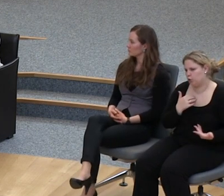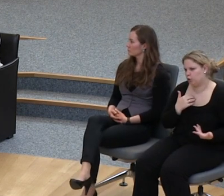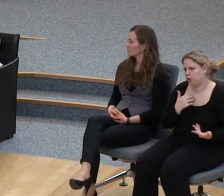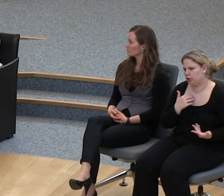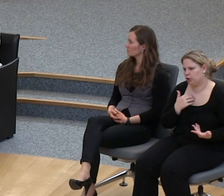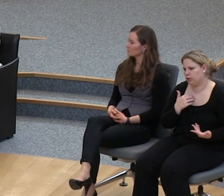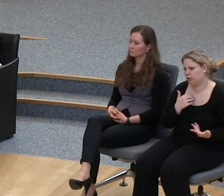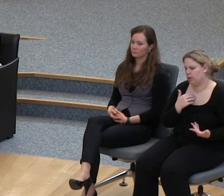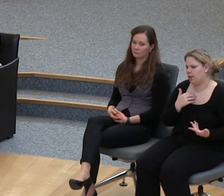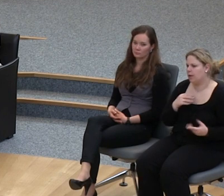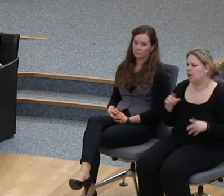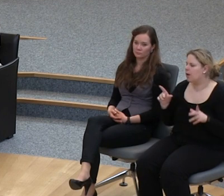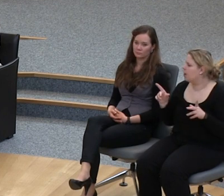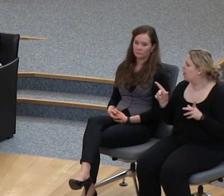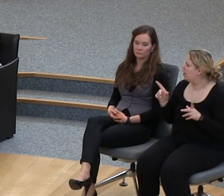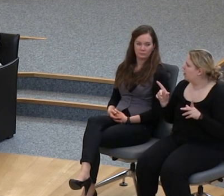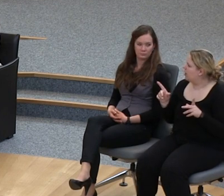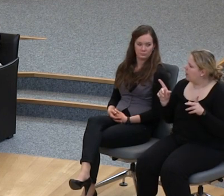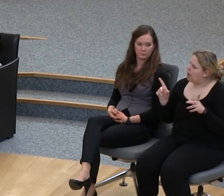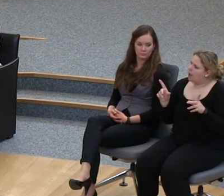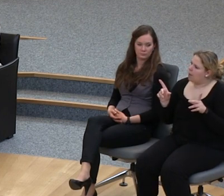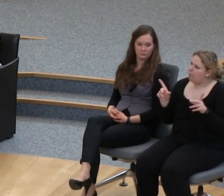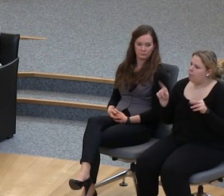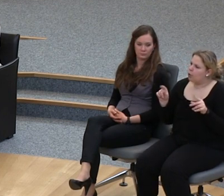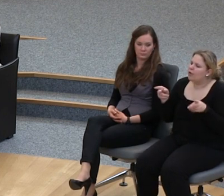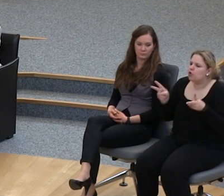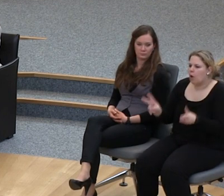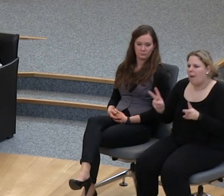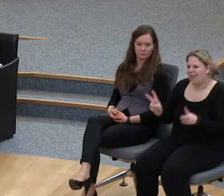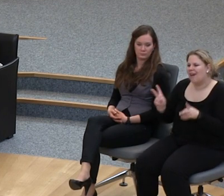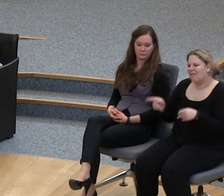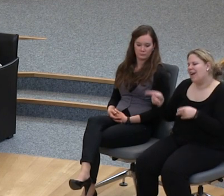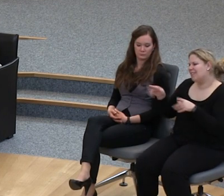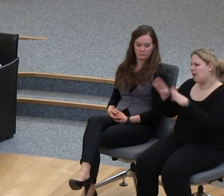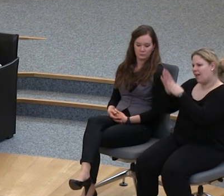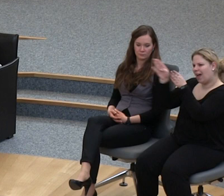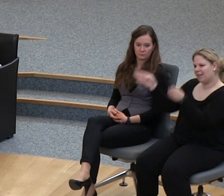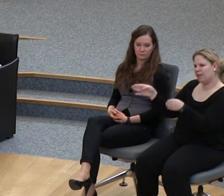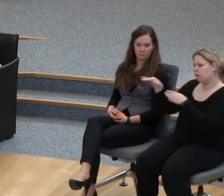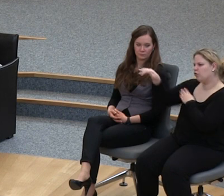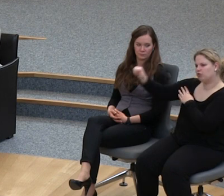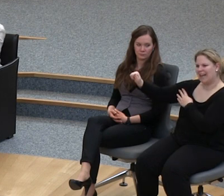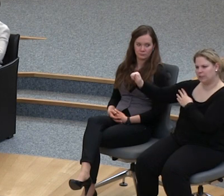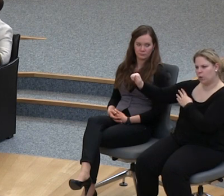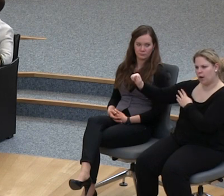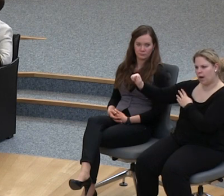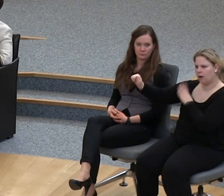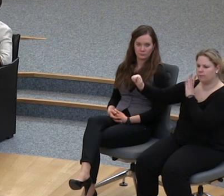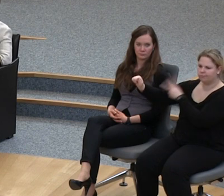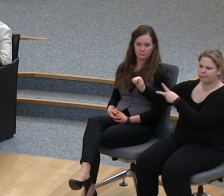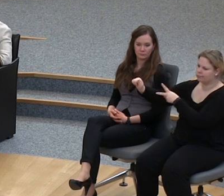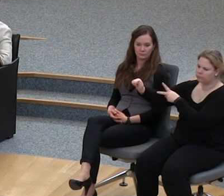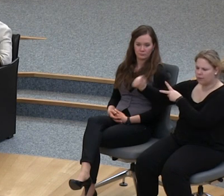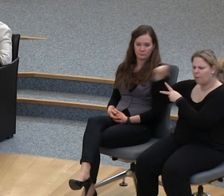uns eher weniger oder lösen von stationären Einrichtungen und eher gucken, wie kann man eine Pflege im Wohnquartier